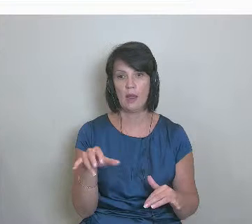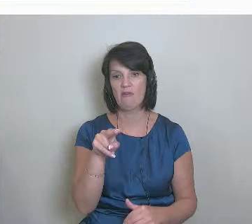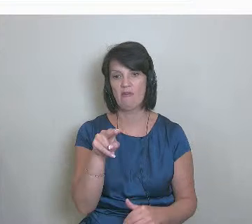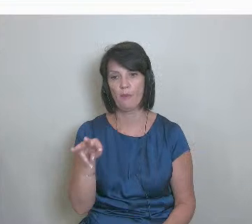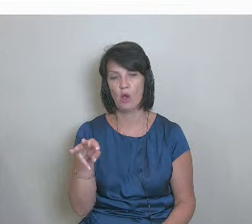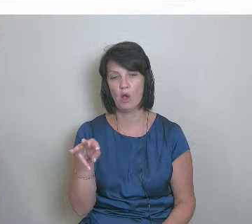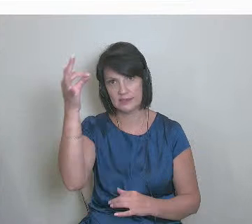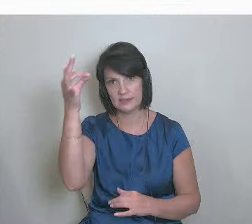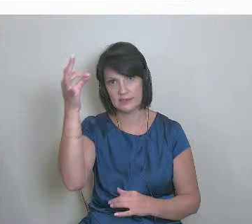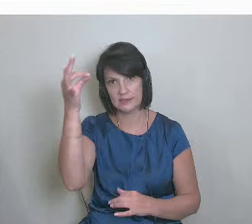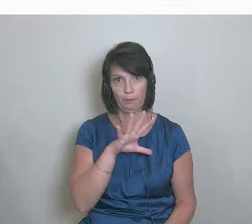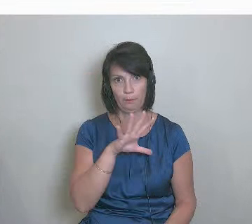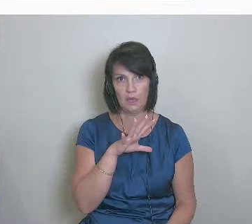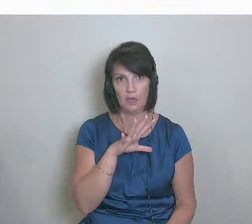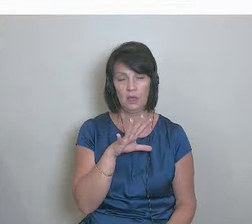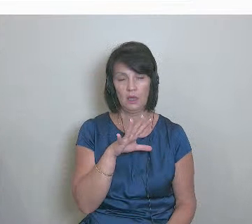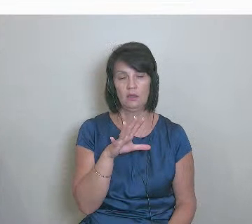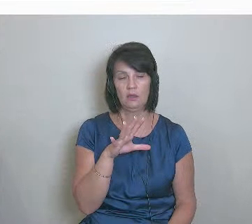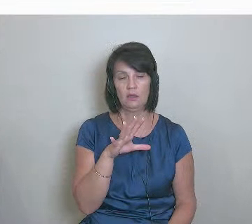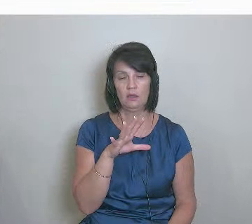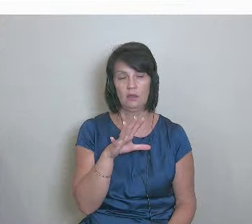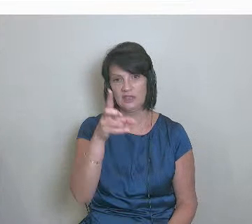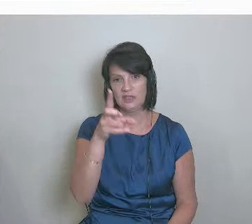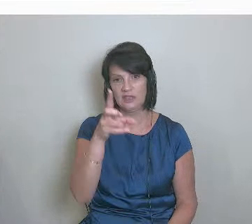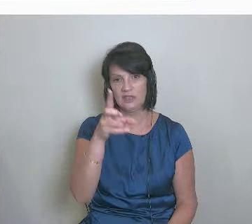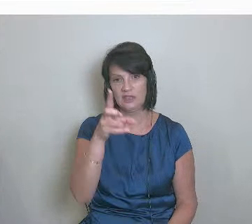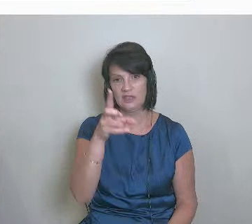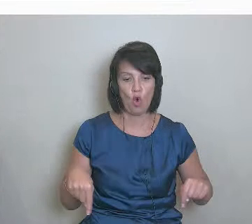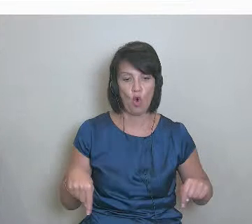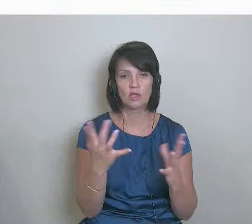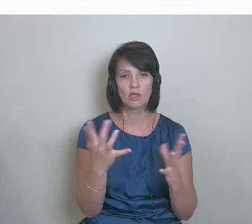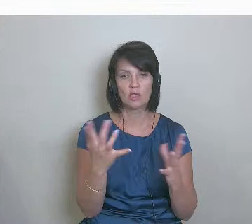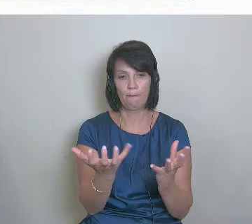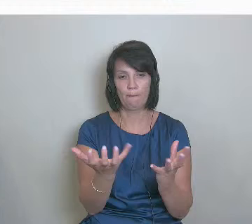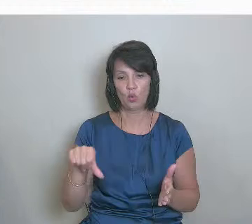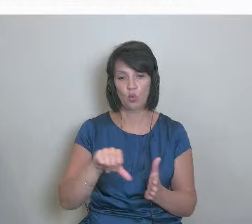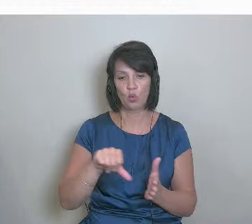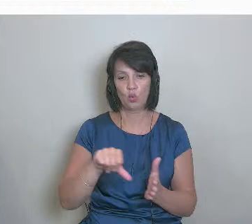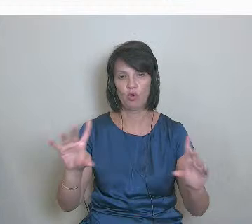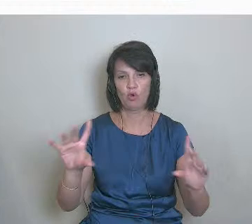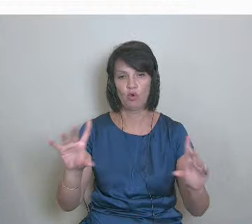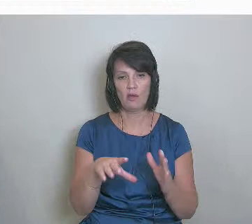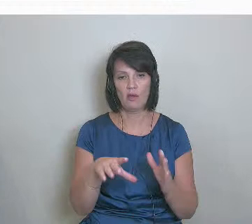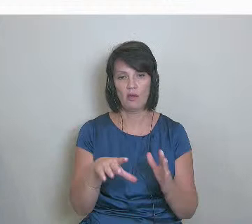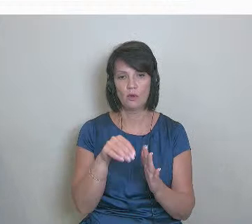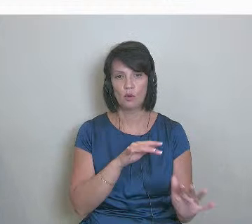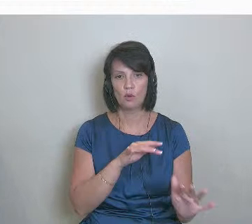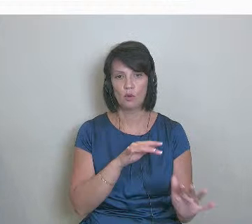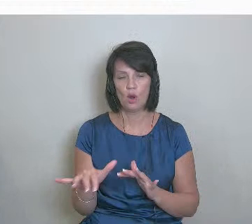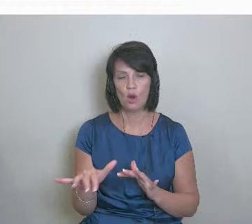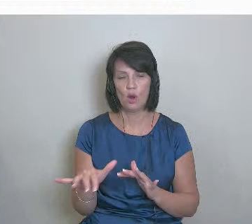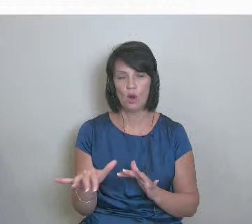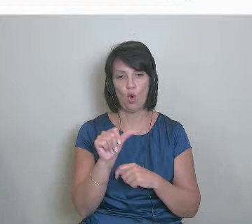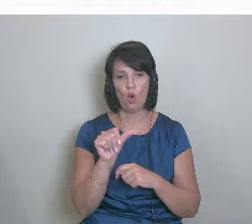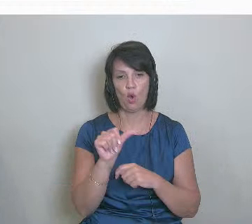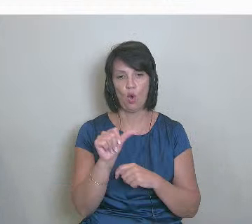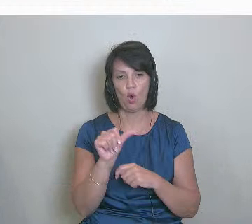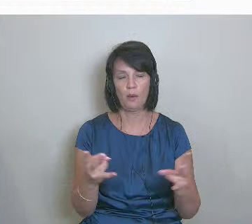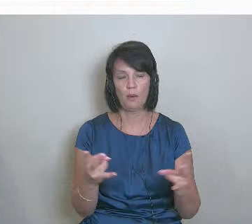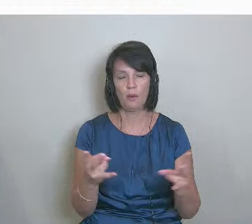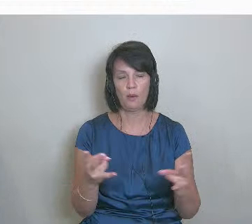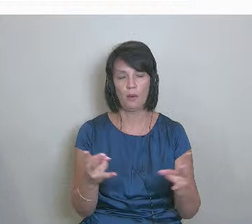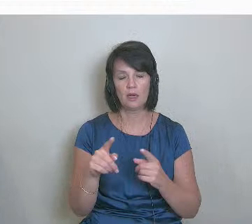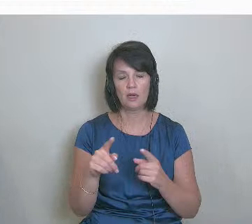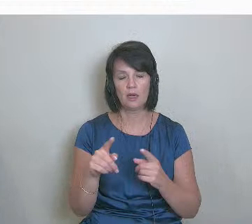Pavlo згадував mentioned already державні органи, які the беруть public участь в організації government виборчого authorities процесу. which participate in the organization of the